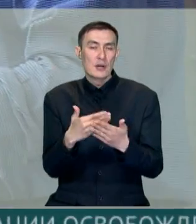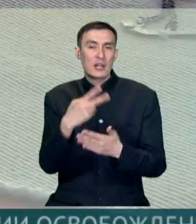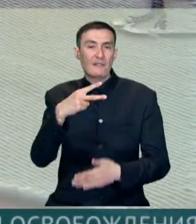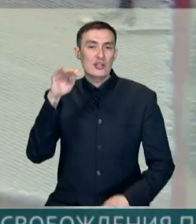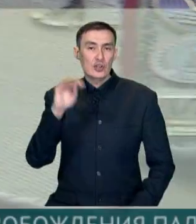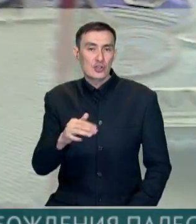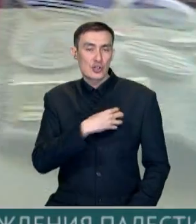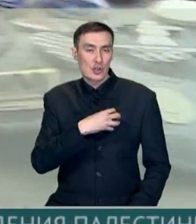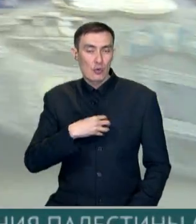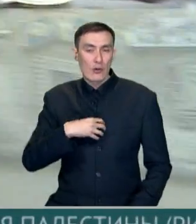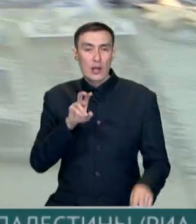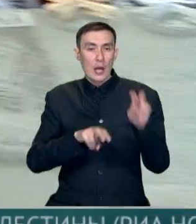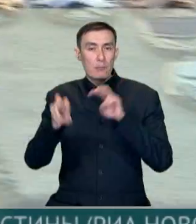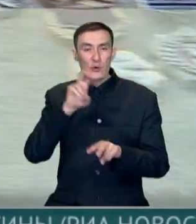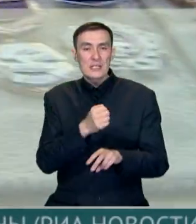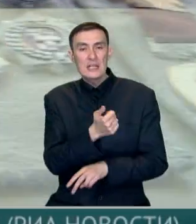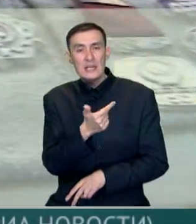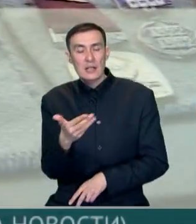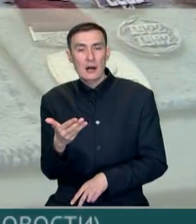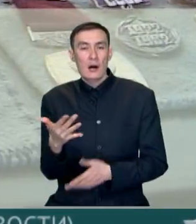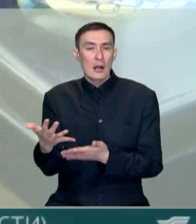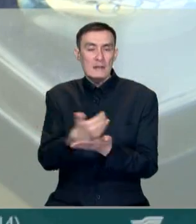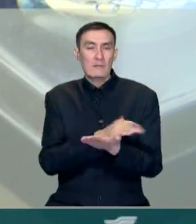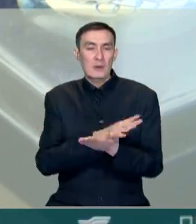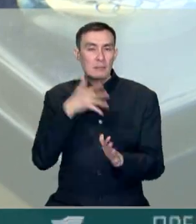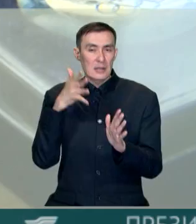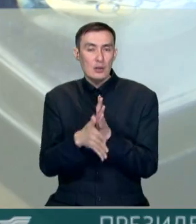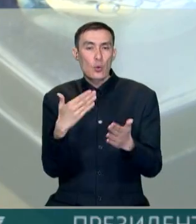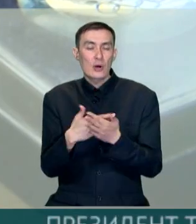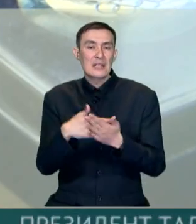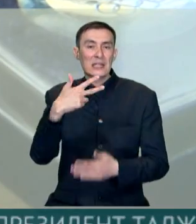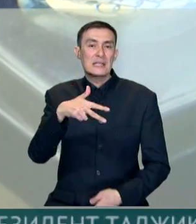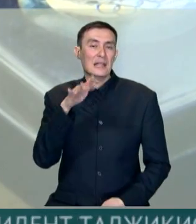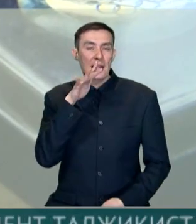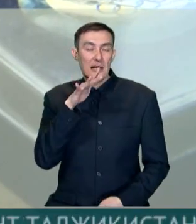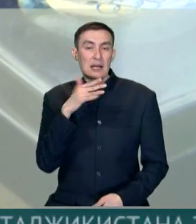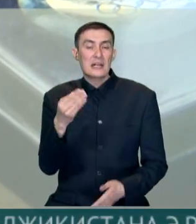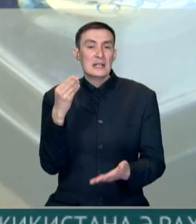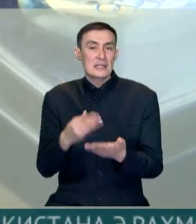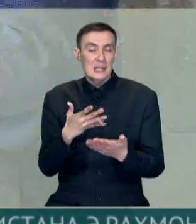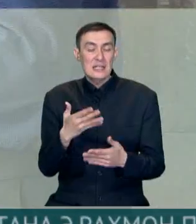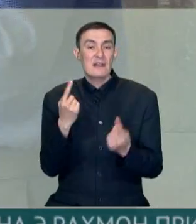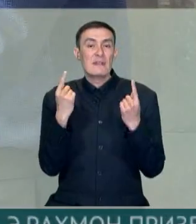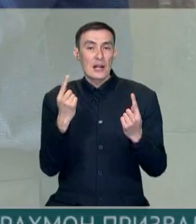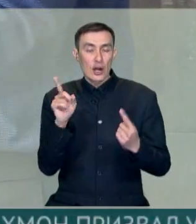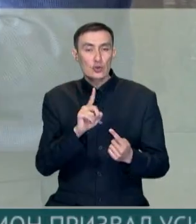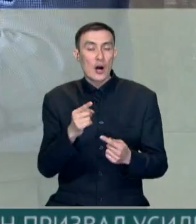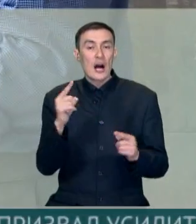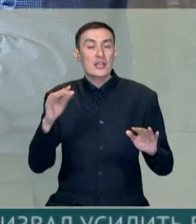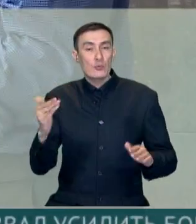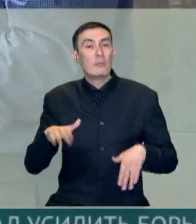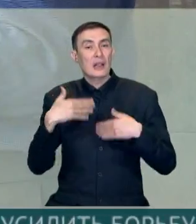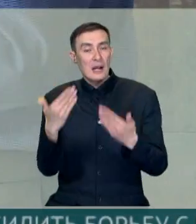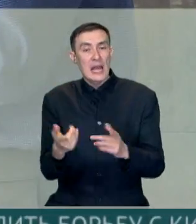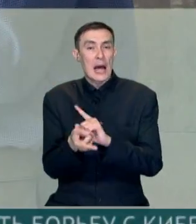20 тысяч. На поиски некоторых из них у коллекционера ушло около 30 лет. Их ценность так велика, что однажды ему